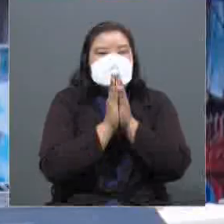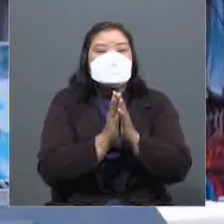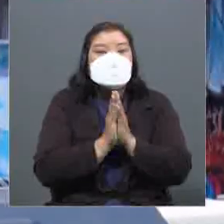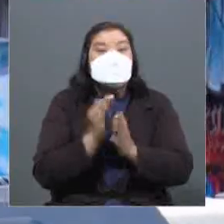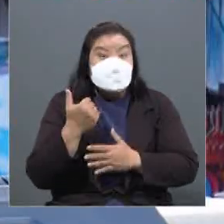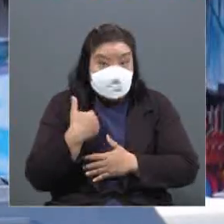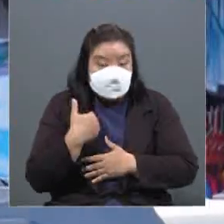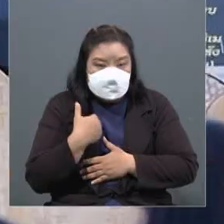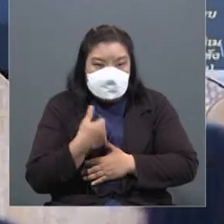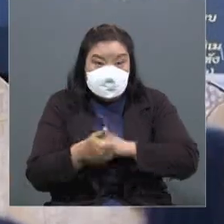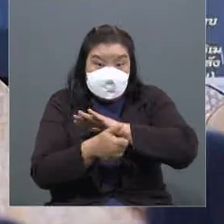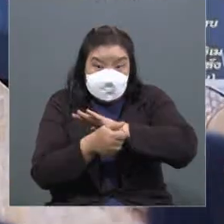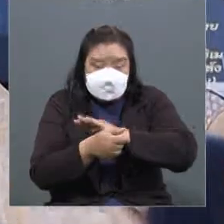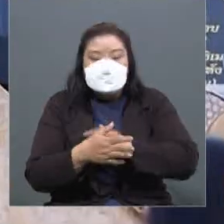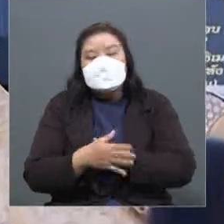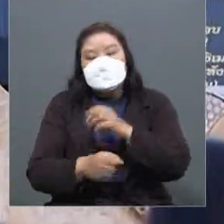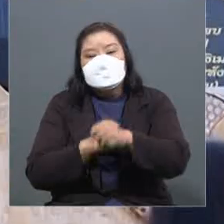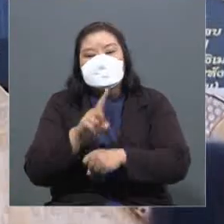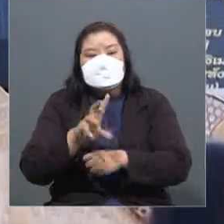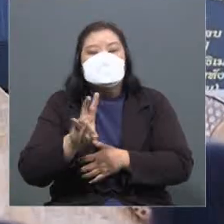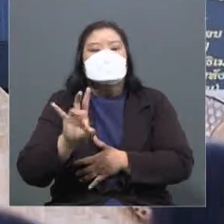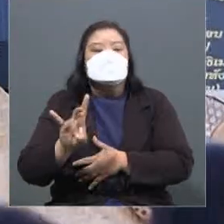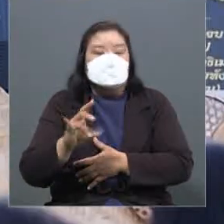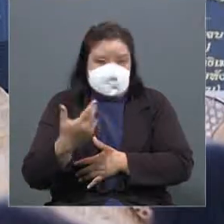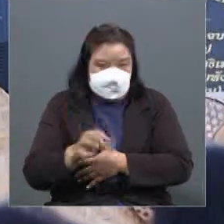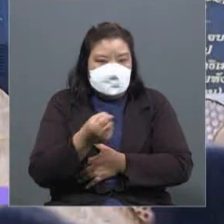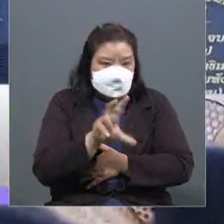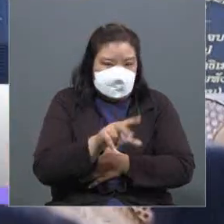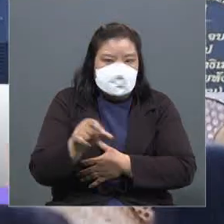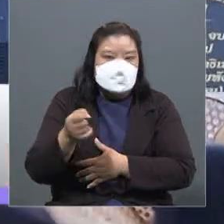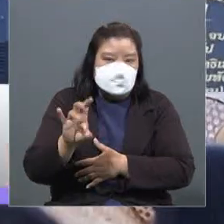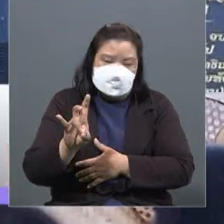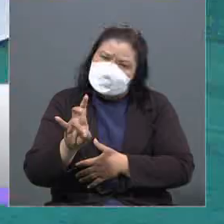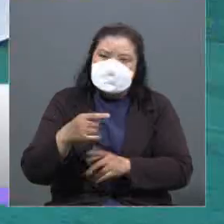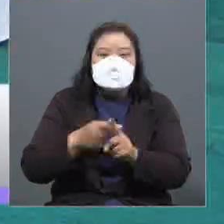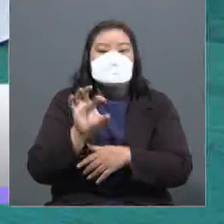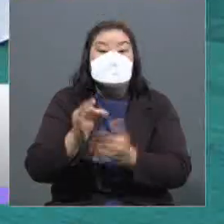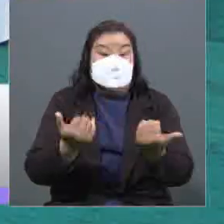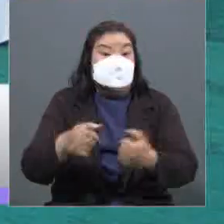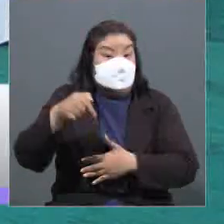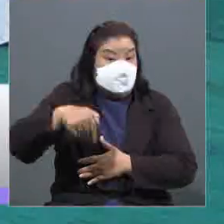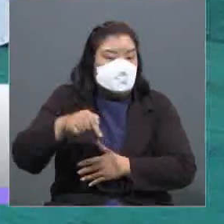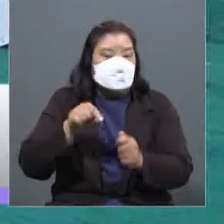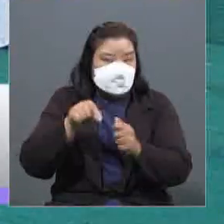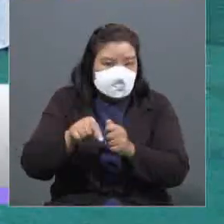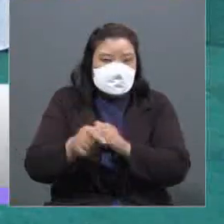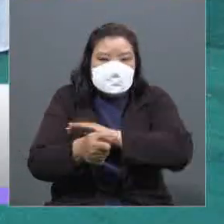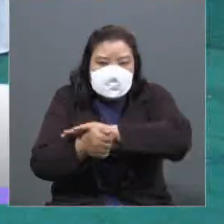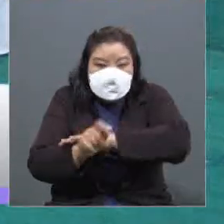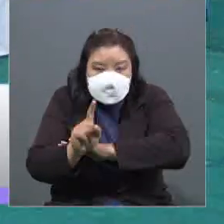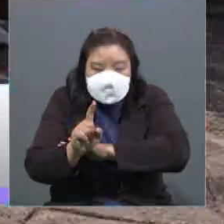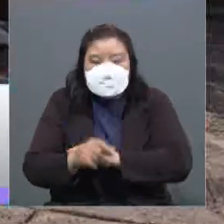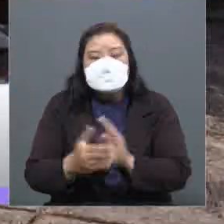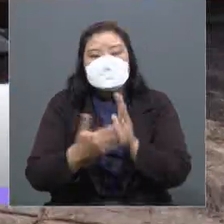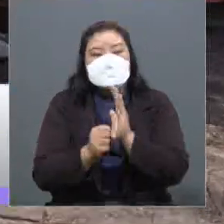ำปี2567กำหนดจัดขึ้นระหว่างวันที่13ถึง17กันยายนที่สวนสาธารณะอำเภอเต่างอยจังหวัดสกลน